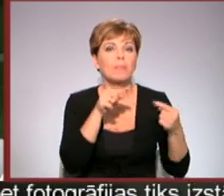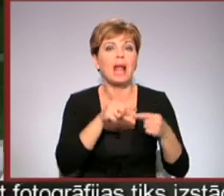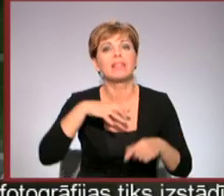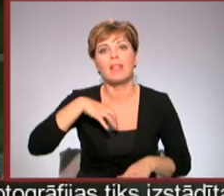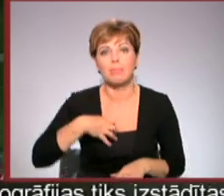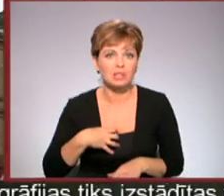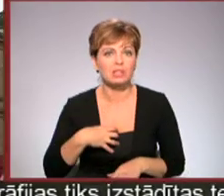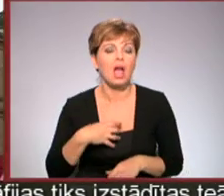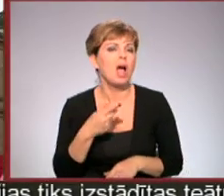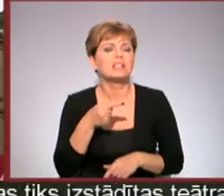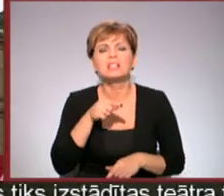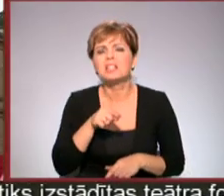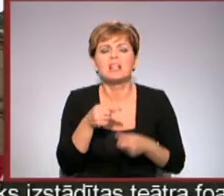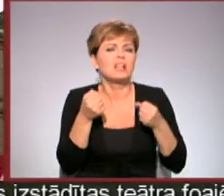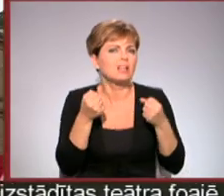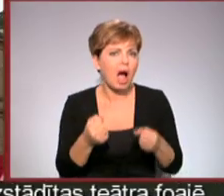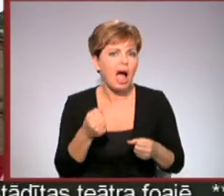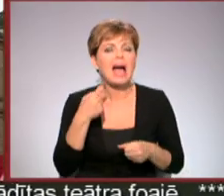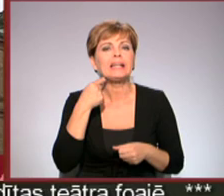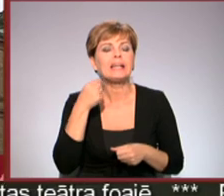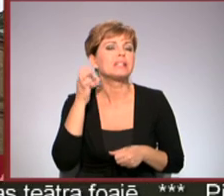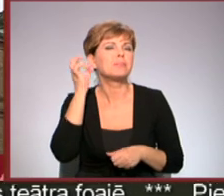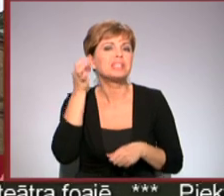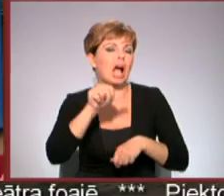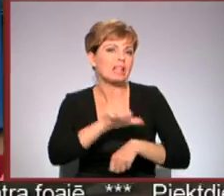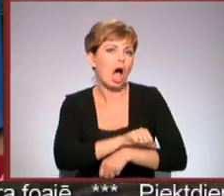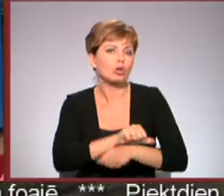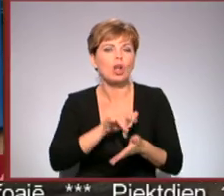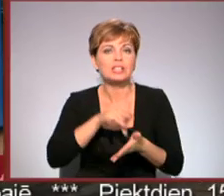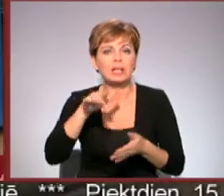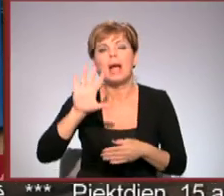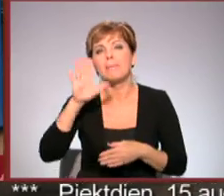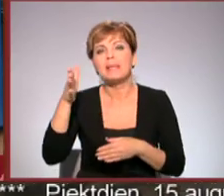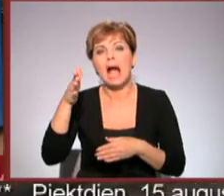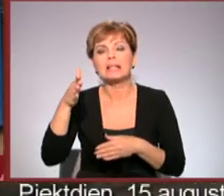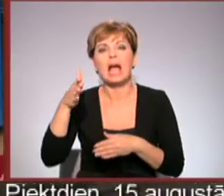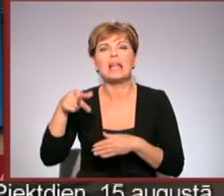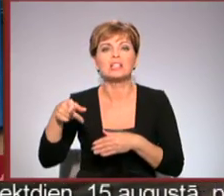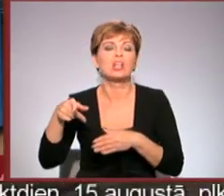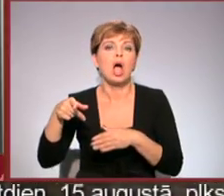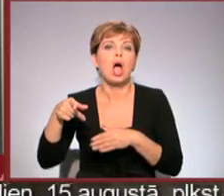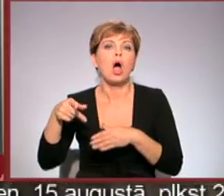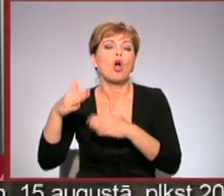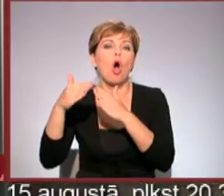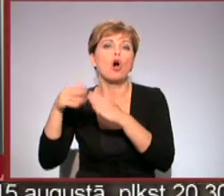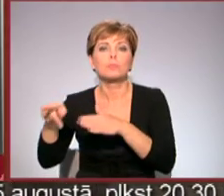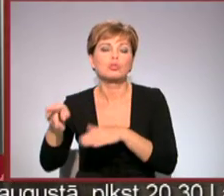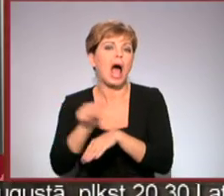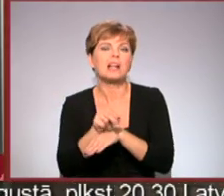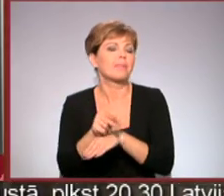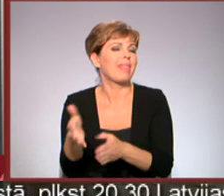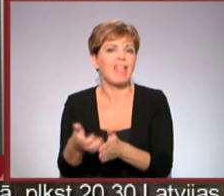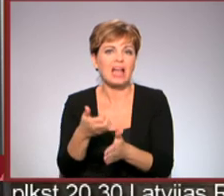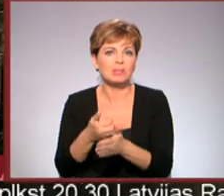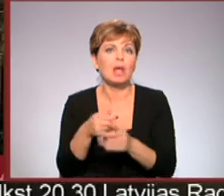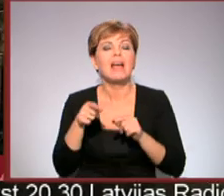bija ļoti dziļā depresijā. Šobrīd Rīgas psihiatrijas un narkoloģijas centra 5. Korpuss ārstniecības vajadzībām netiek izmantots un nu